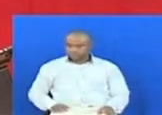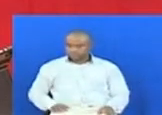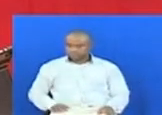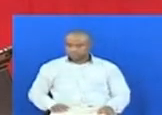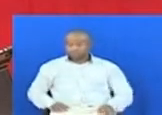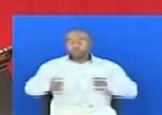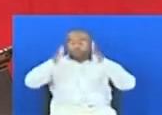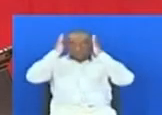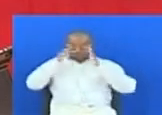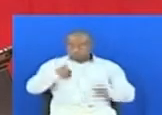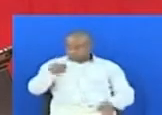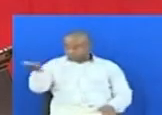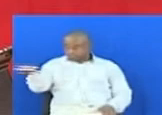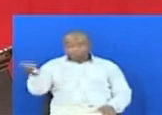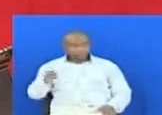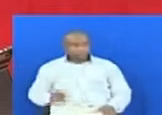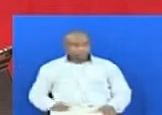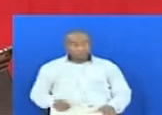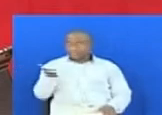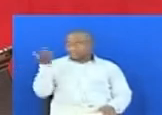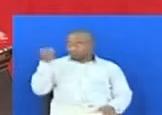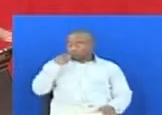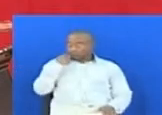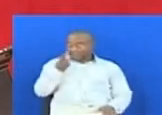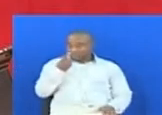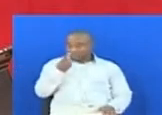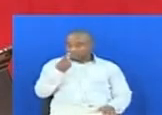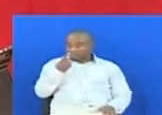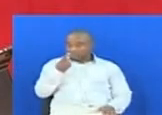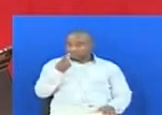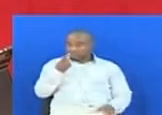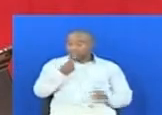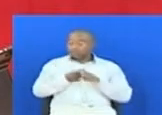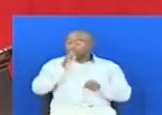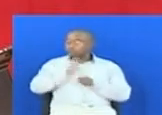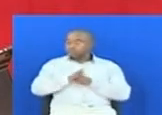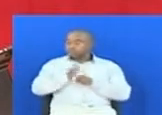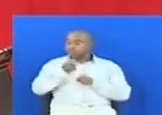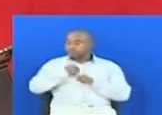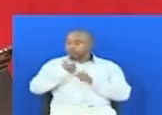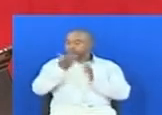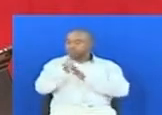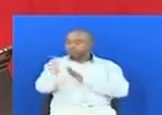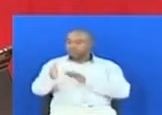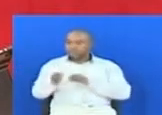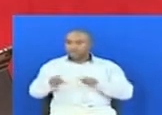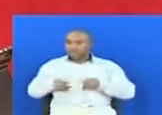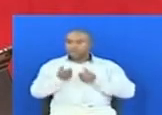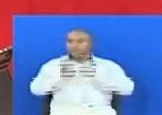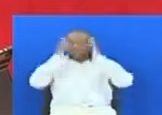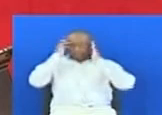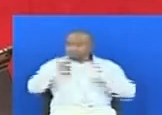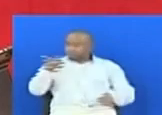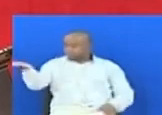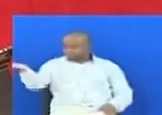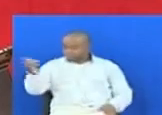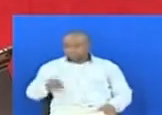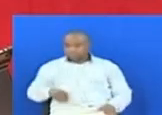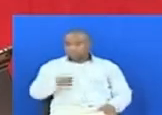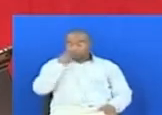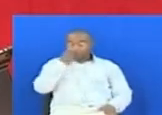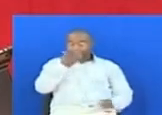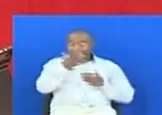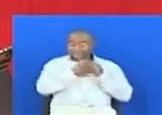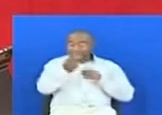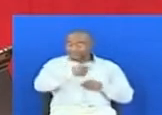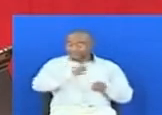Tanzania nyuma, Watanzania ukija kuchunguza, kuna jambo ambalo tumekuwa tunalikimbia. Lakini Mheshimiwa Spika, ukiangalia Tanzania